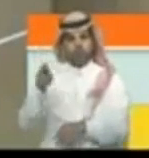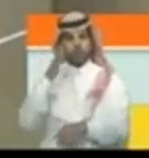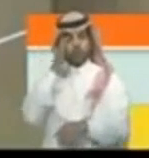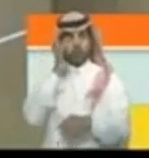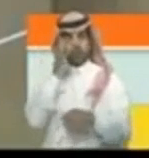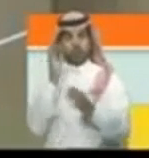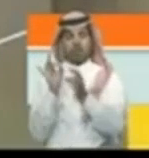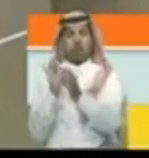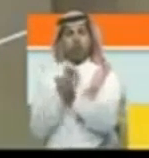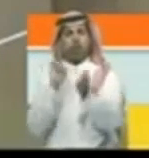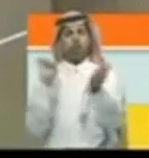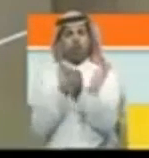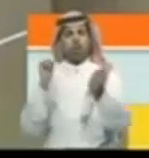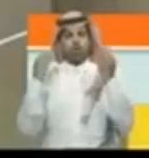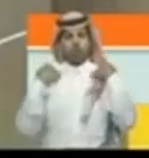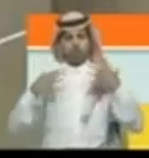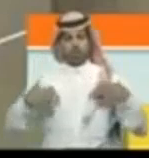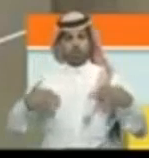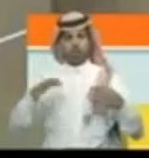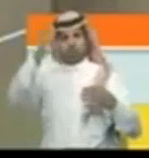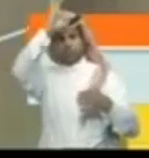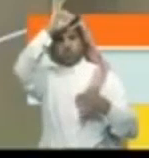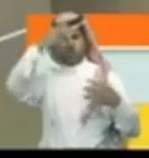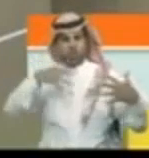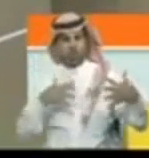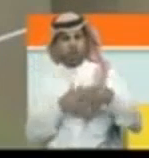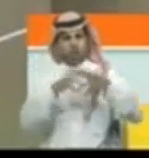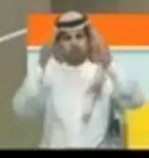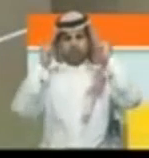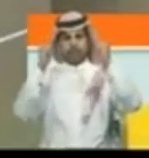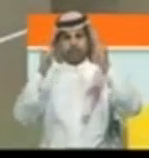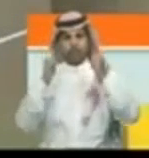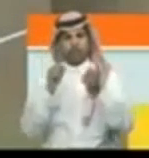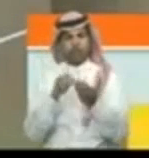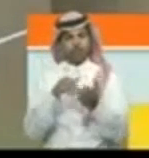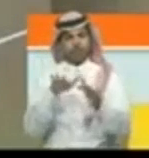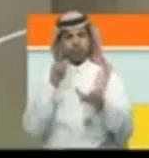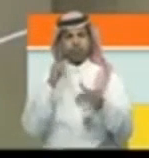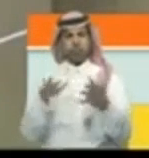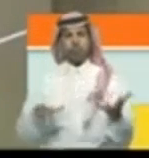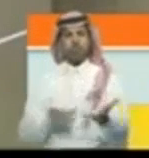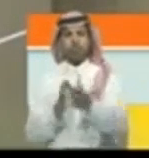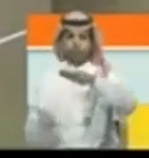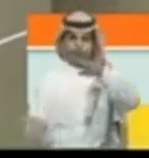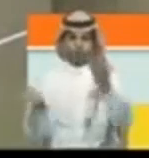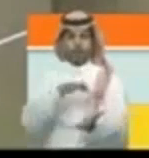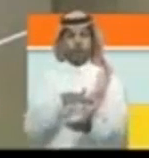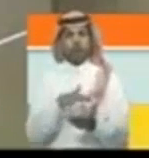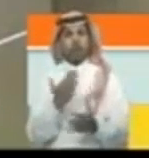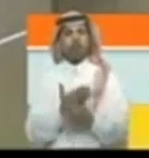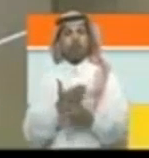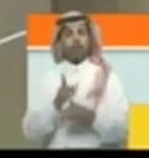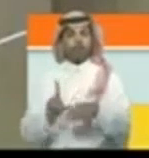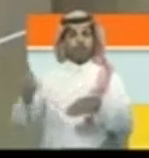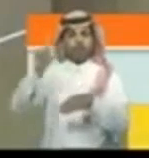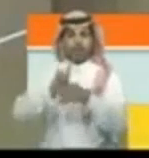سيطلق سراح جميع ضباط الجيش والشرطة الذين شاركوا في الاحتجاجات التي أدت إلى الإطاحة بالرئيس السابق عمر